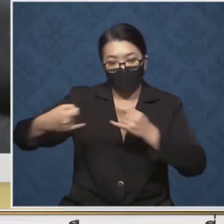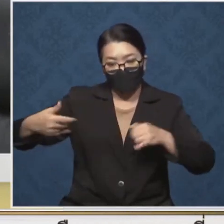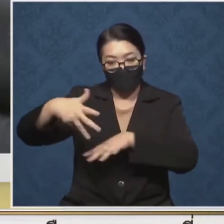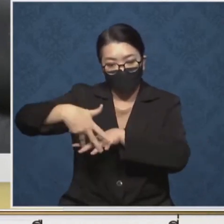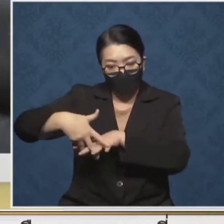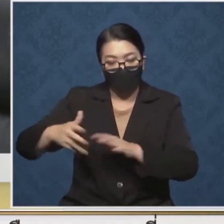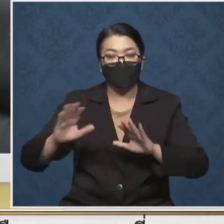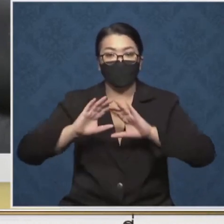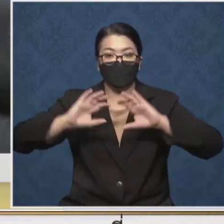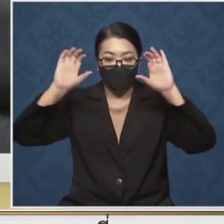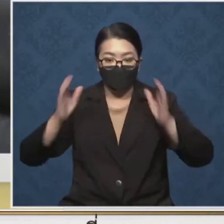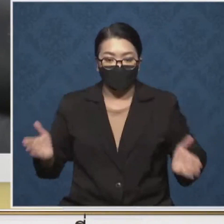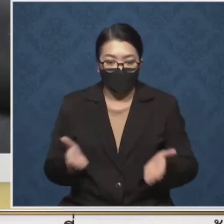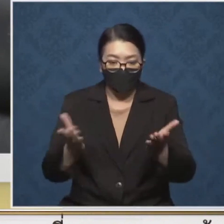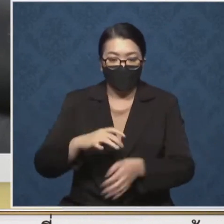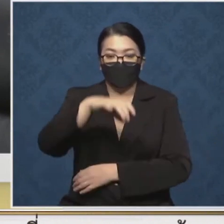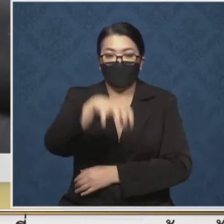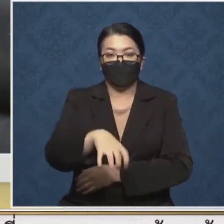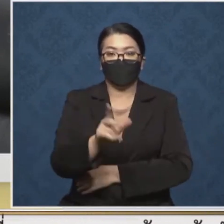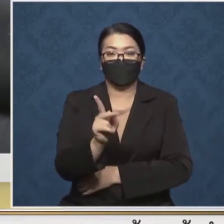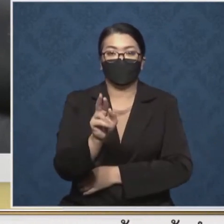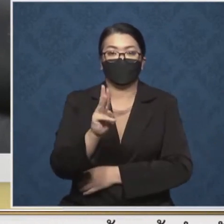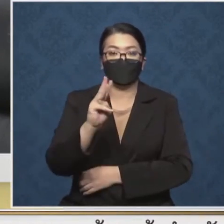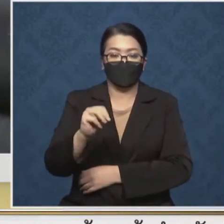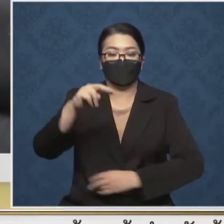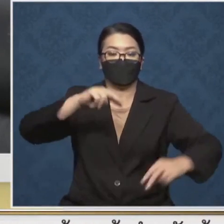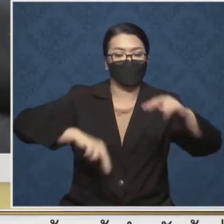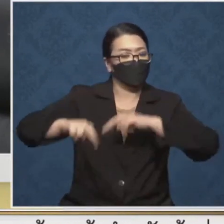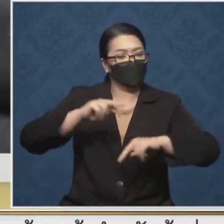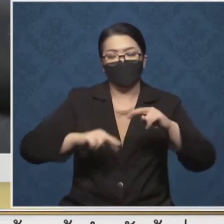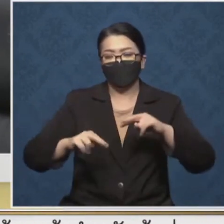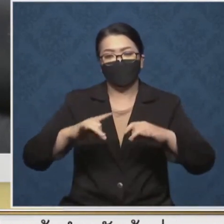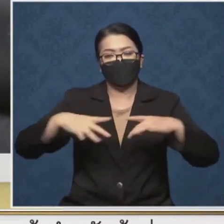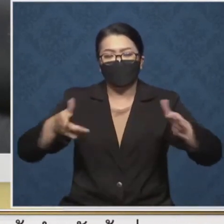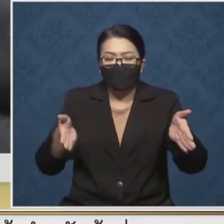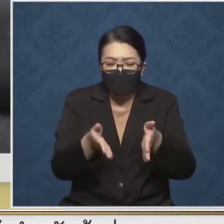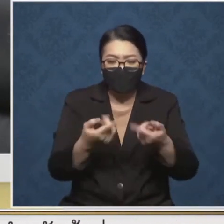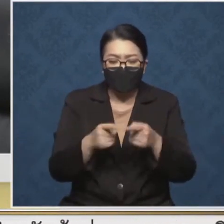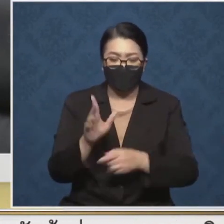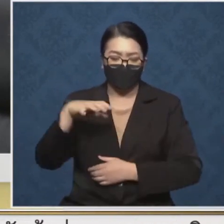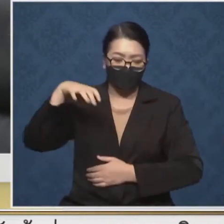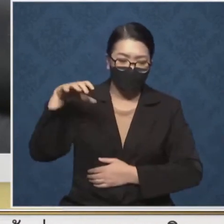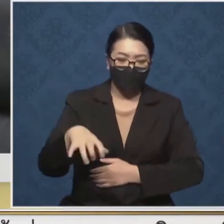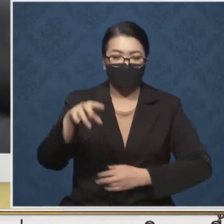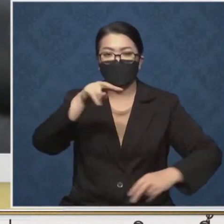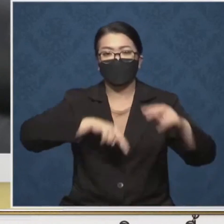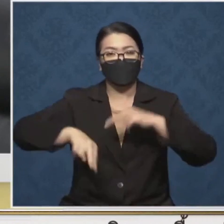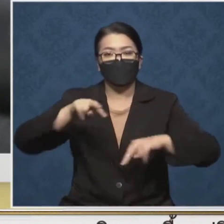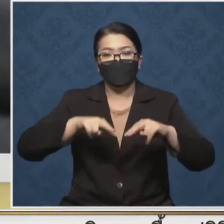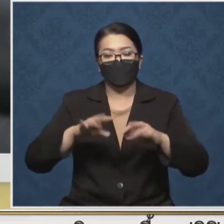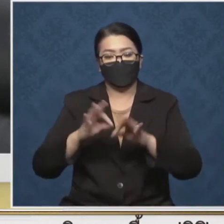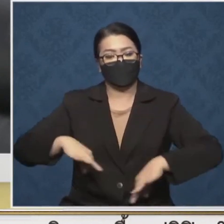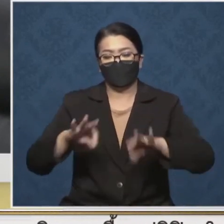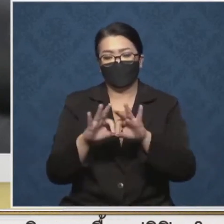ไม่จำเป็นเลย ganz เราต้องตั้งหน่วยงานระดับกรมมาดูแล มีหน่ำซ้ำนะคะการตั้งหน่วยงานระดับกลมขึนมาโดยไม่